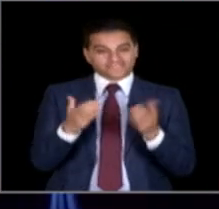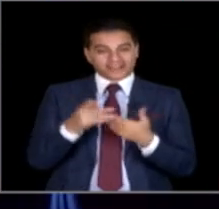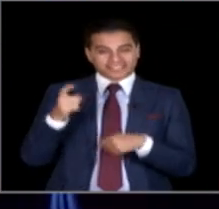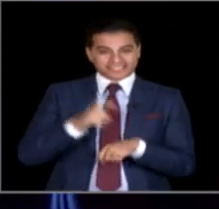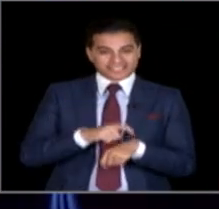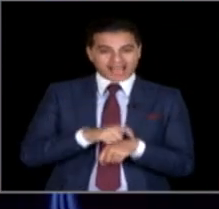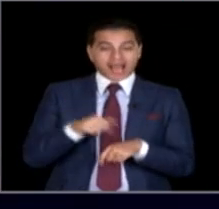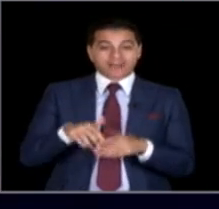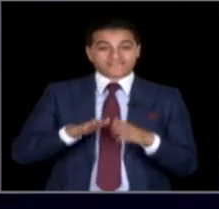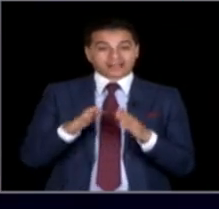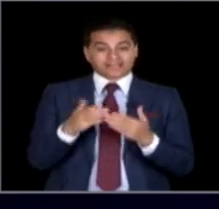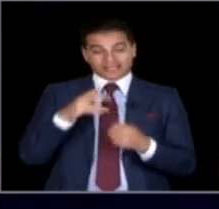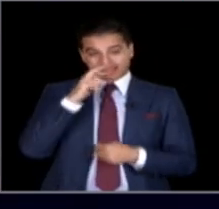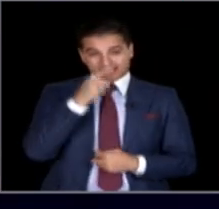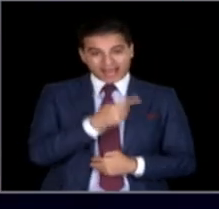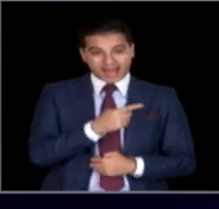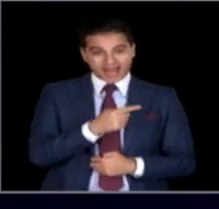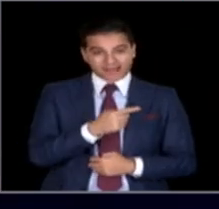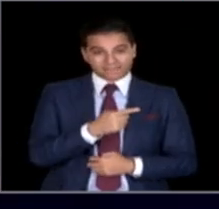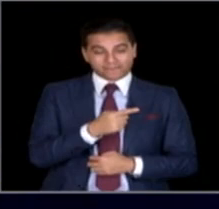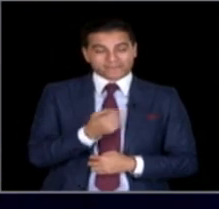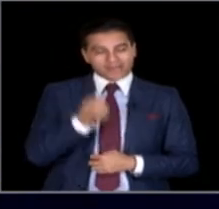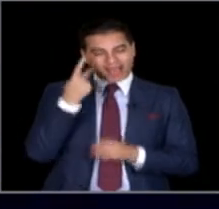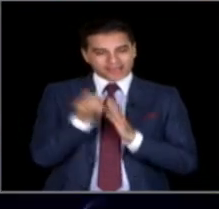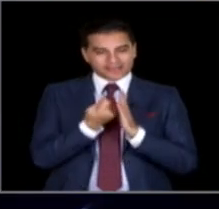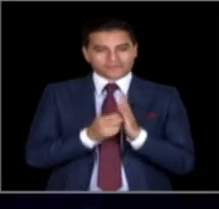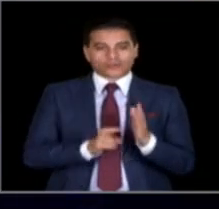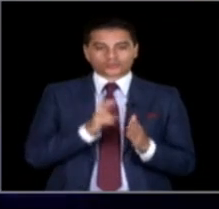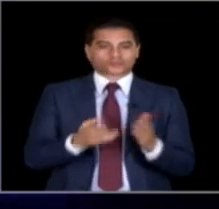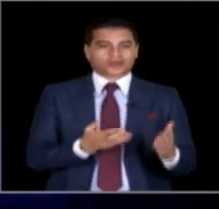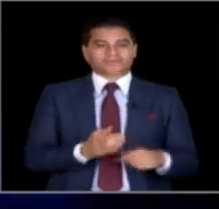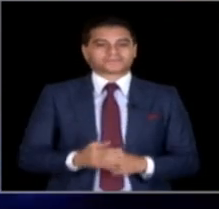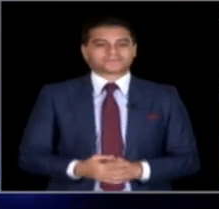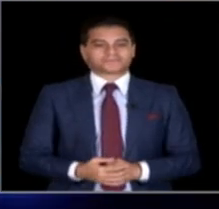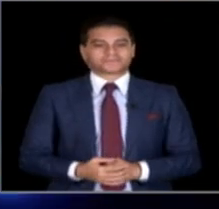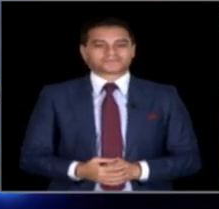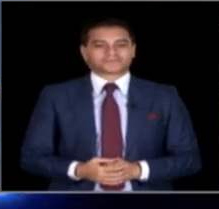الساعة. التعالب، أدب والسؤال.